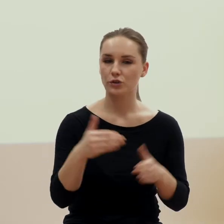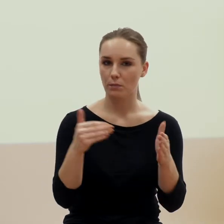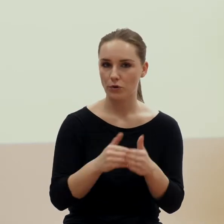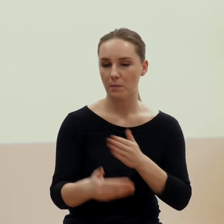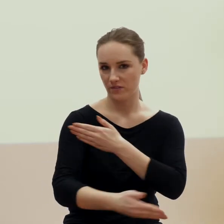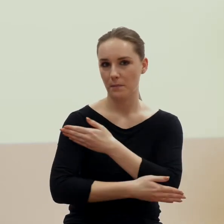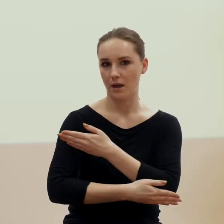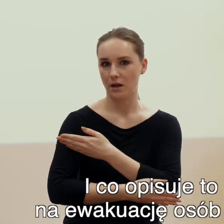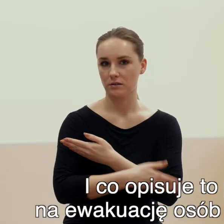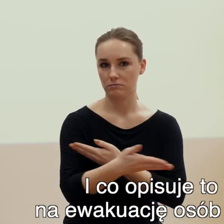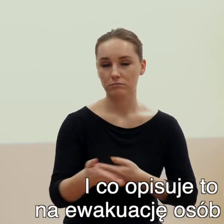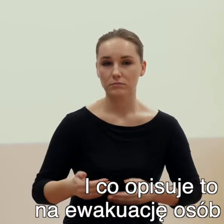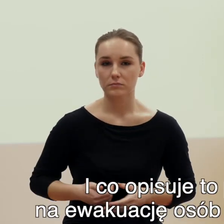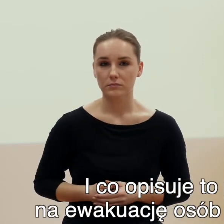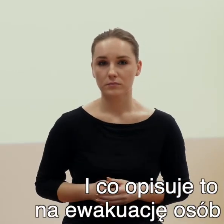I co